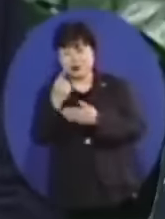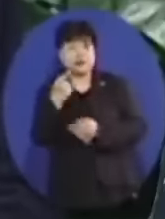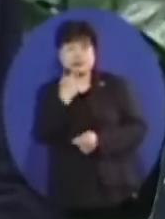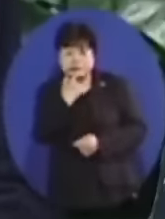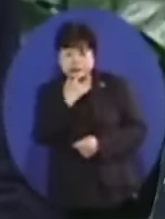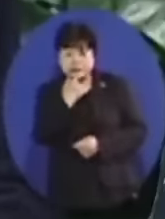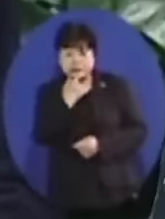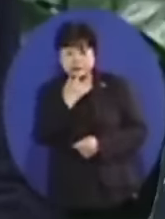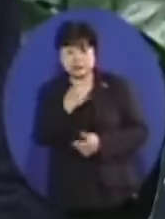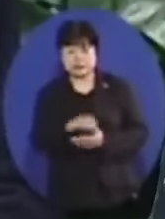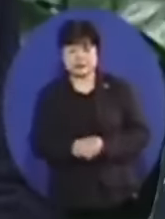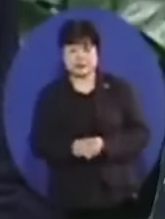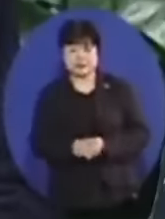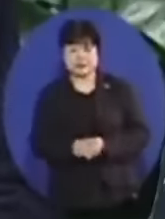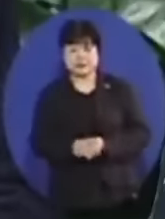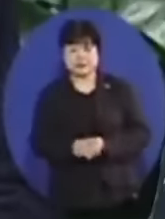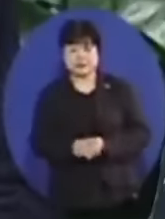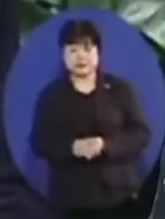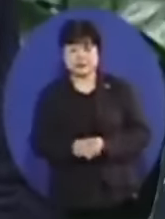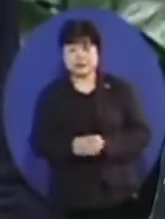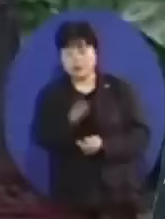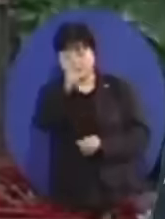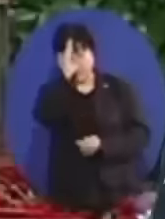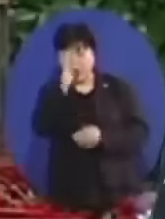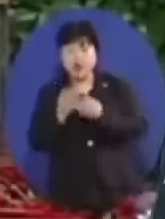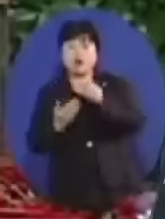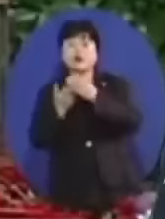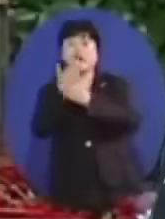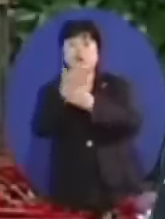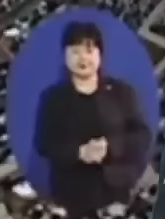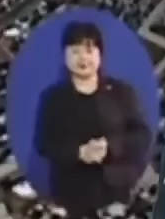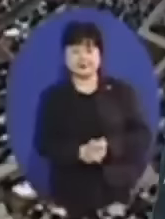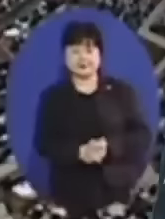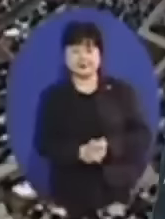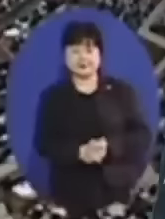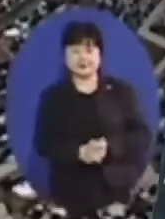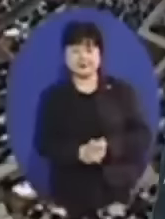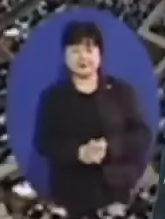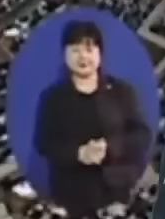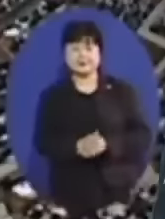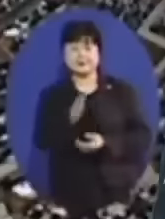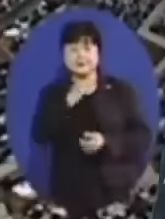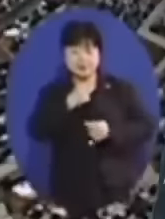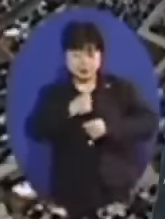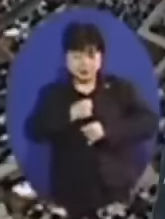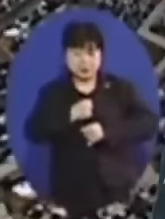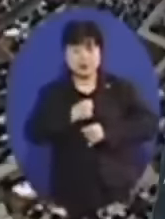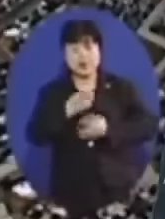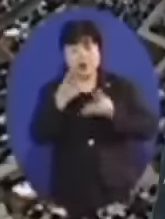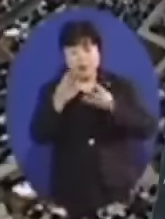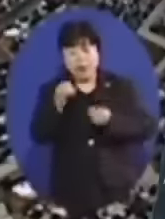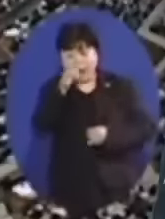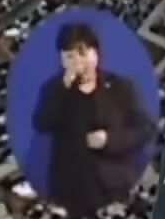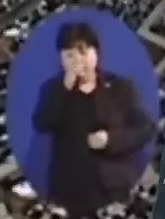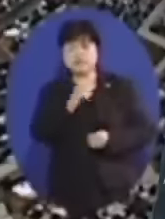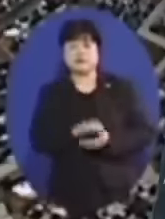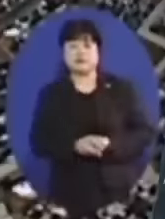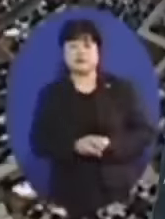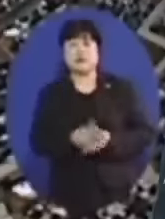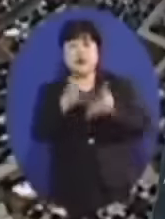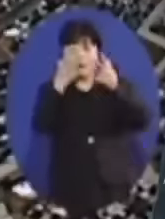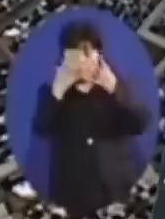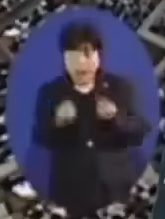싫어지면 마음이 병들게 되는 것입니다. 이처럼 지켜야 할 일이 수두룩하게 많습니다. 이렇게